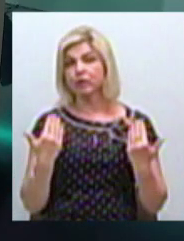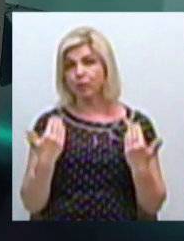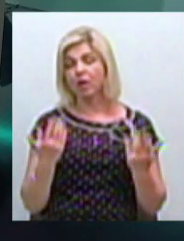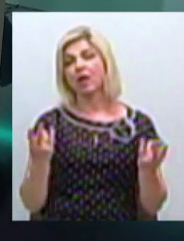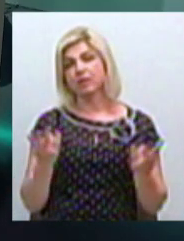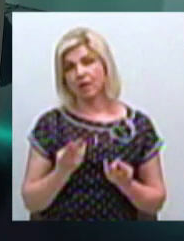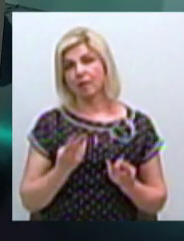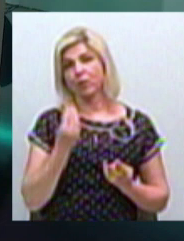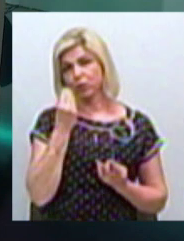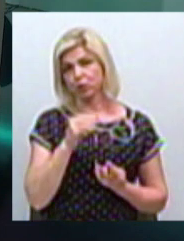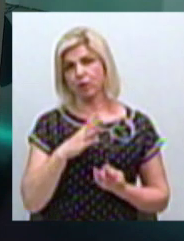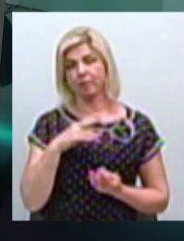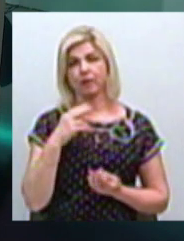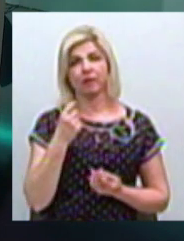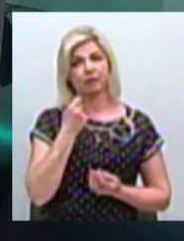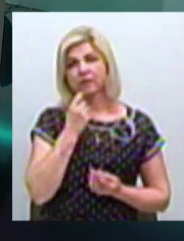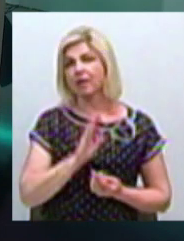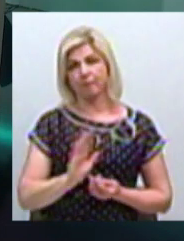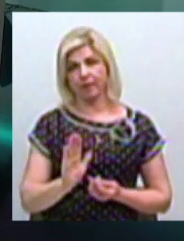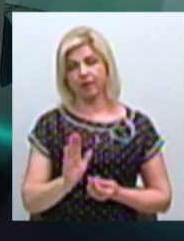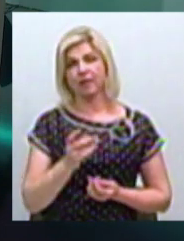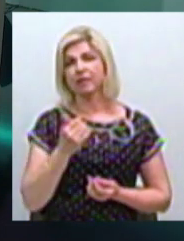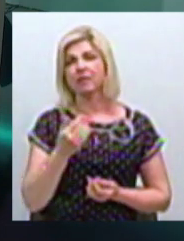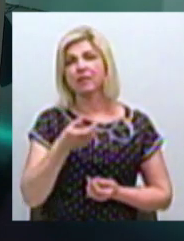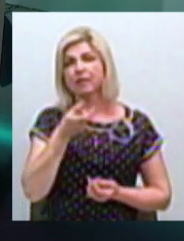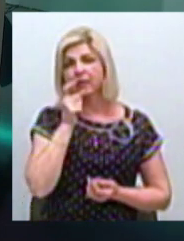бути абсолютно тверезою. Лучше не употреблять спиртные напитки, а